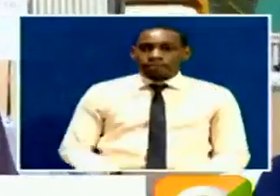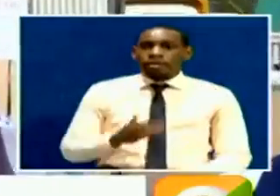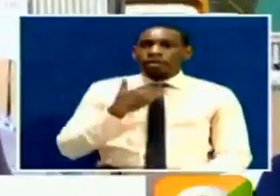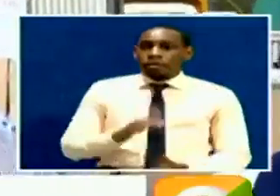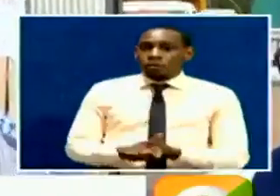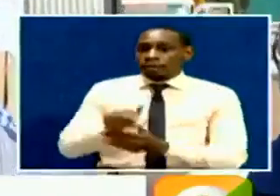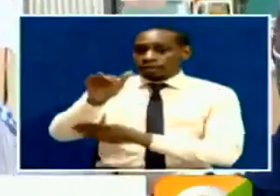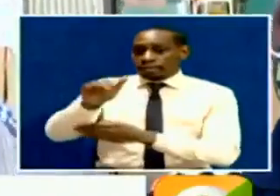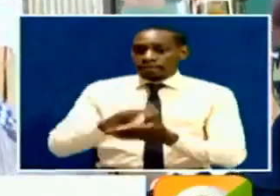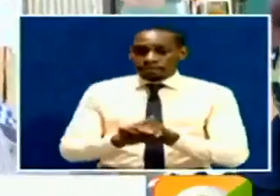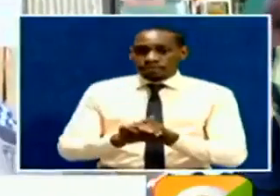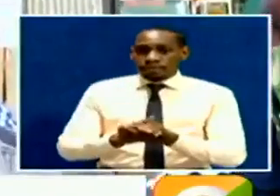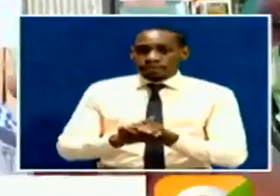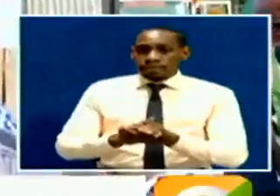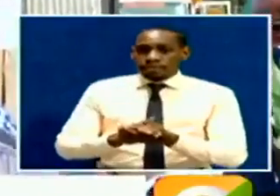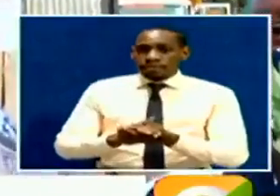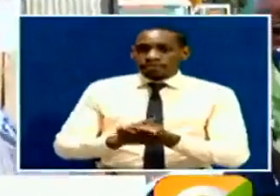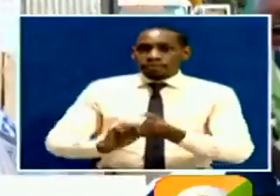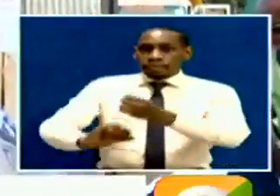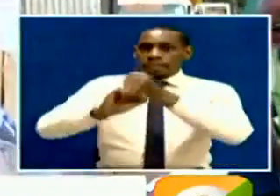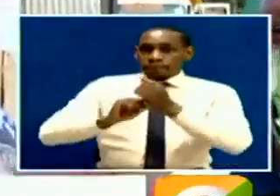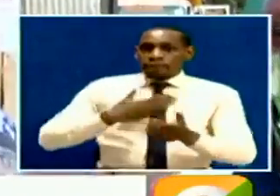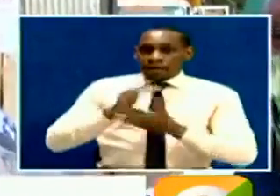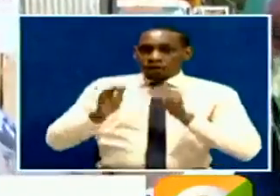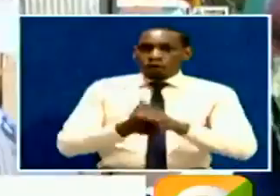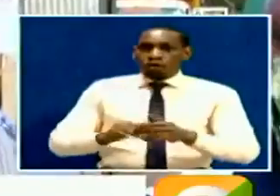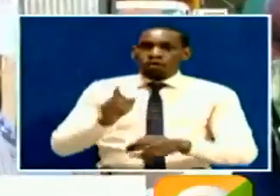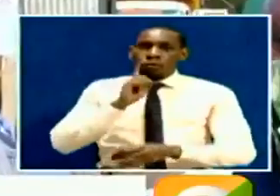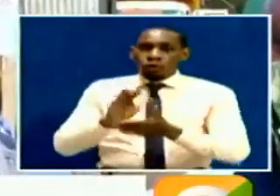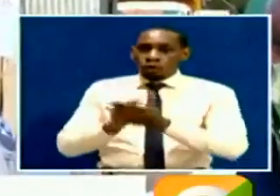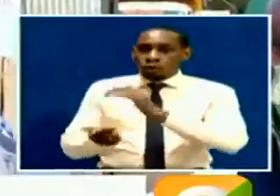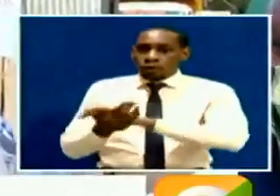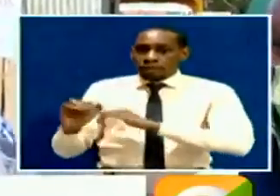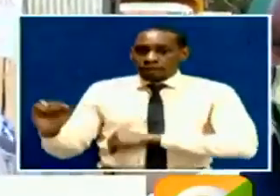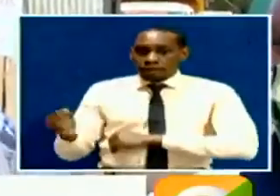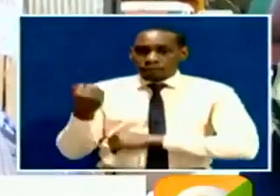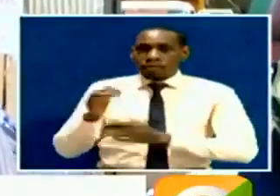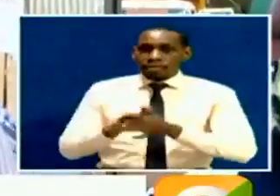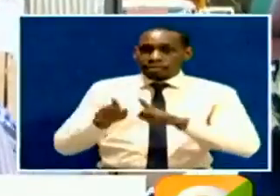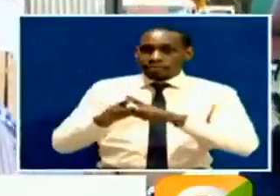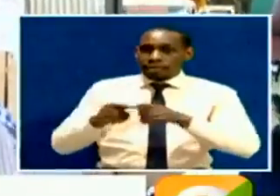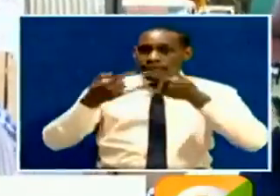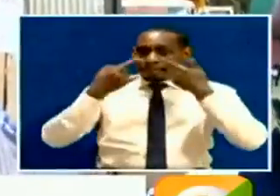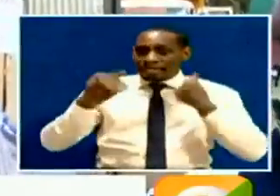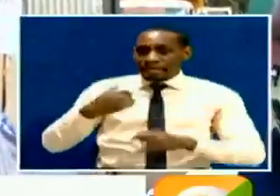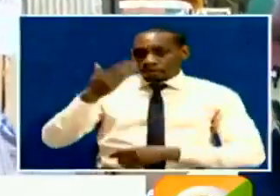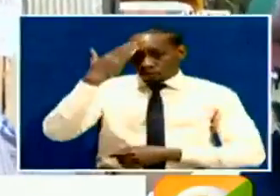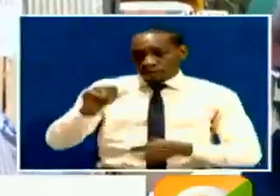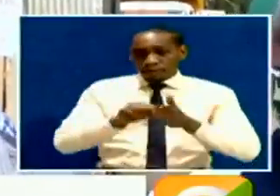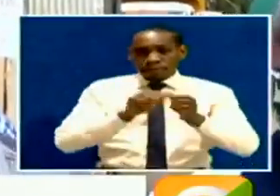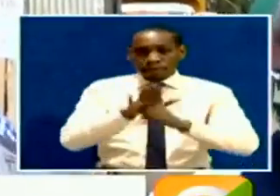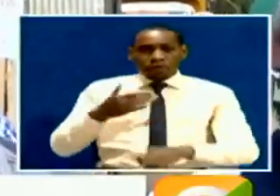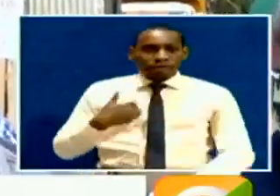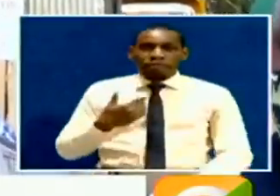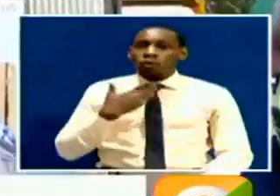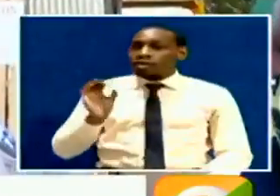Ningependa kuwahimiza wafuasi wangu wote siku ya kesho wajitokeze mapema, waweze kunipigia kura na waweze kuja na barakoa, kwa sababu pia kuna hili janga la